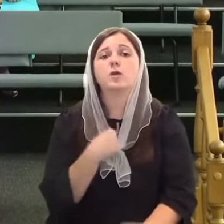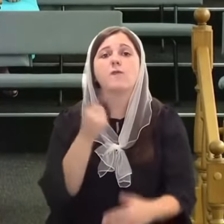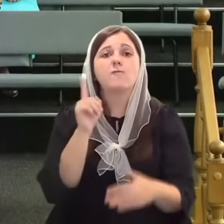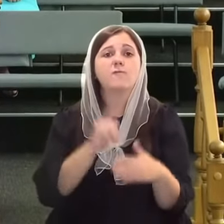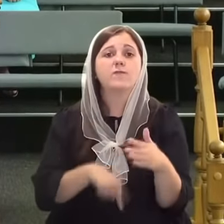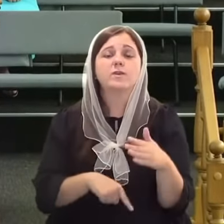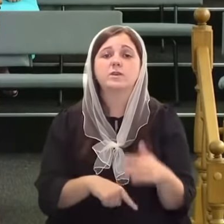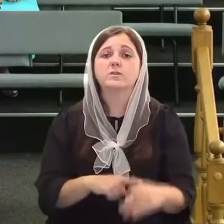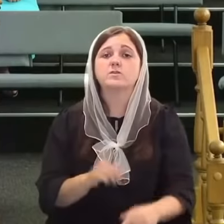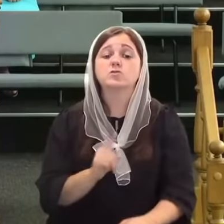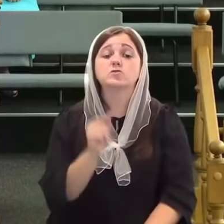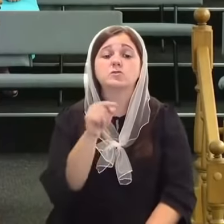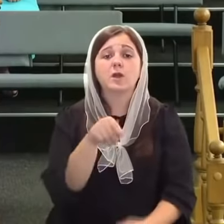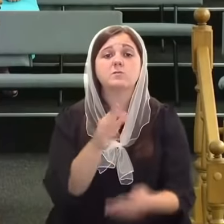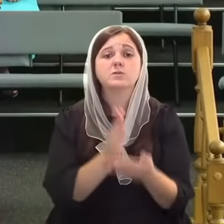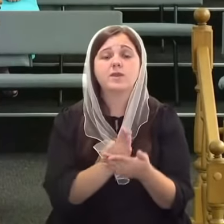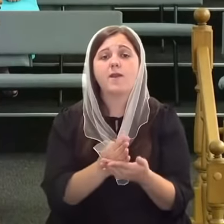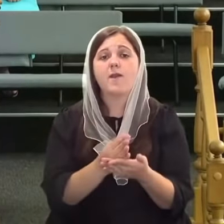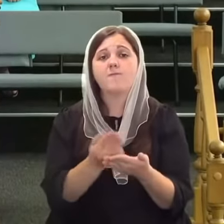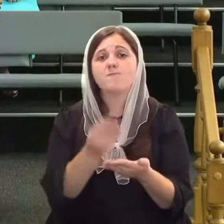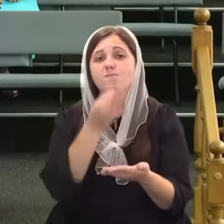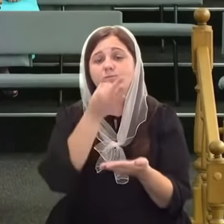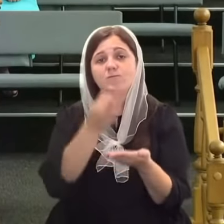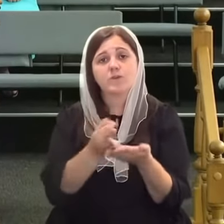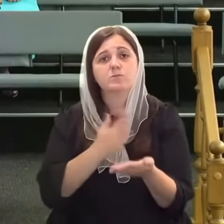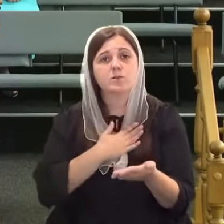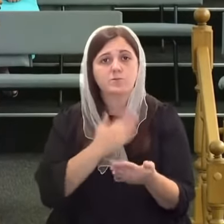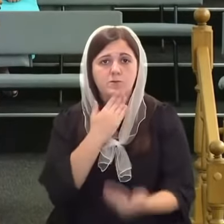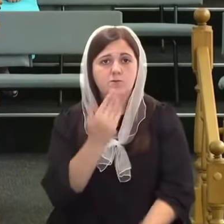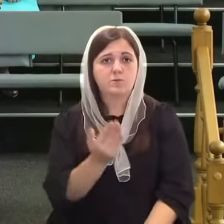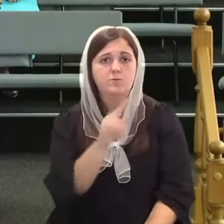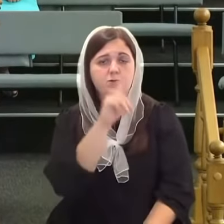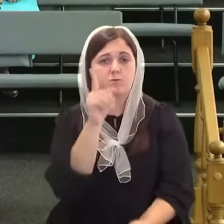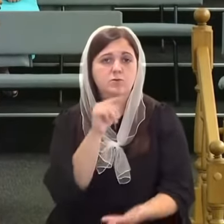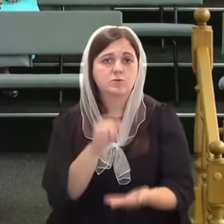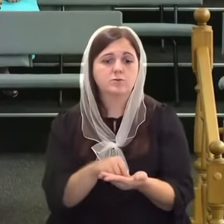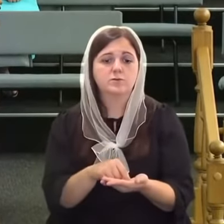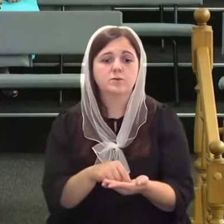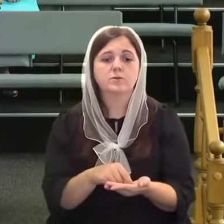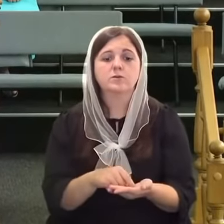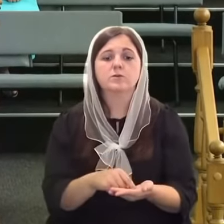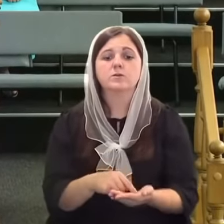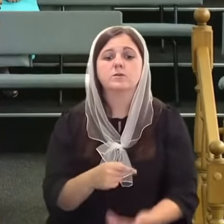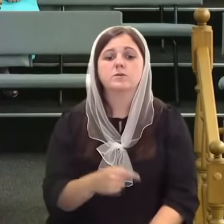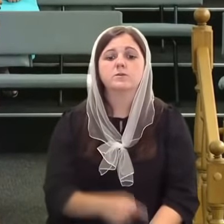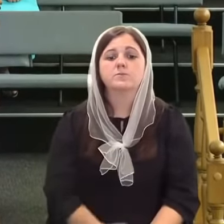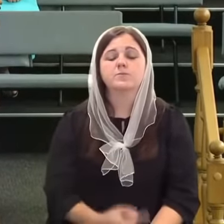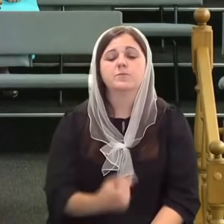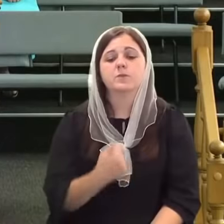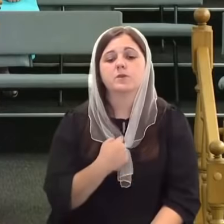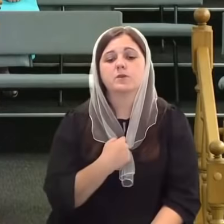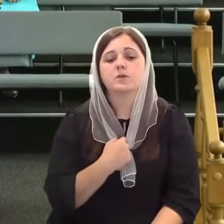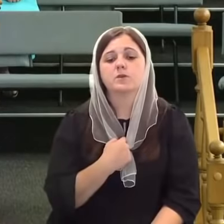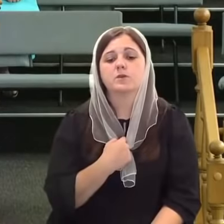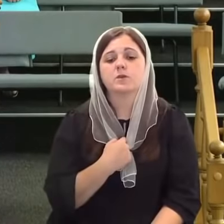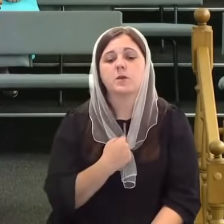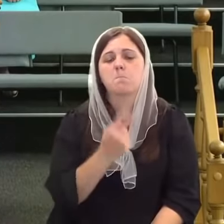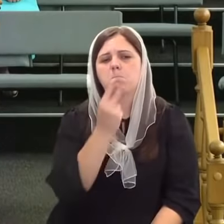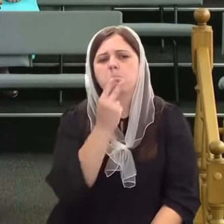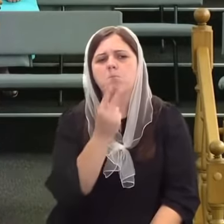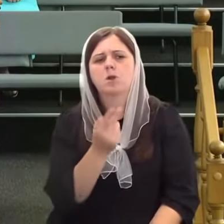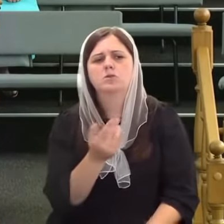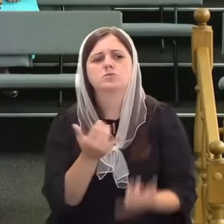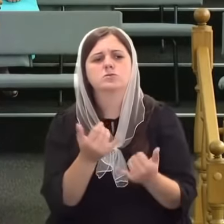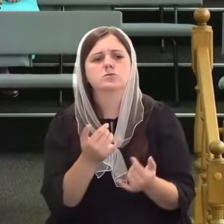верил, что там есть ответы на мои вопросы. Я бываю иногда в семьях, и я вижу, как